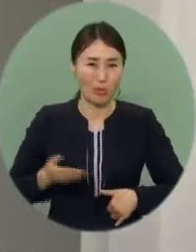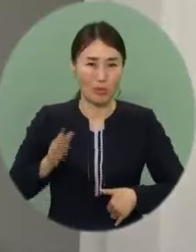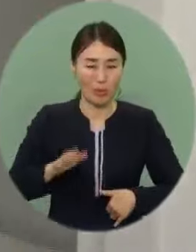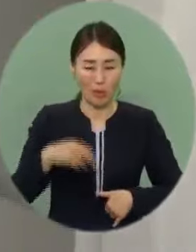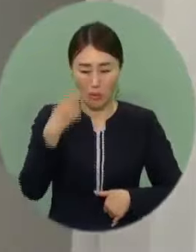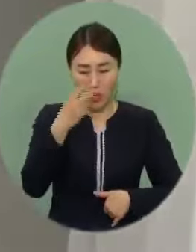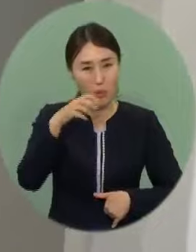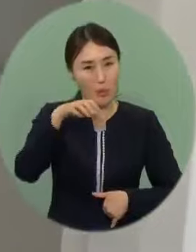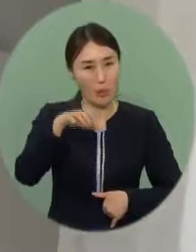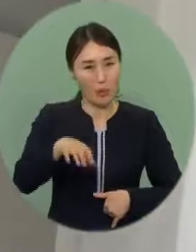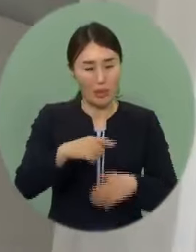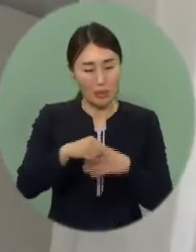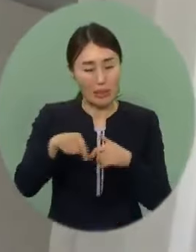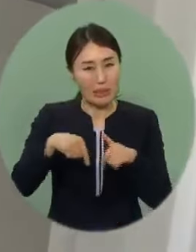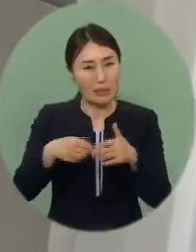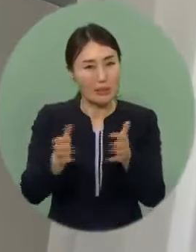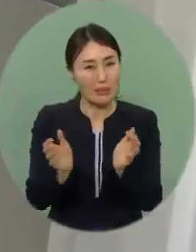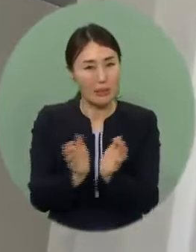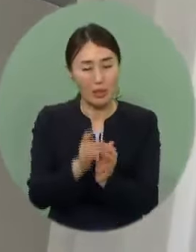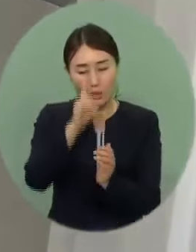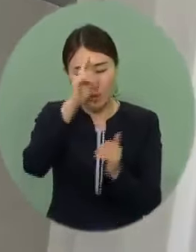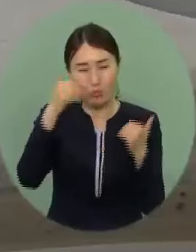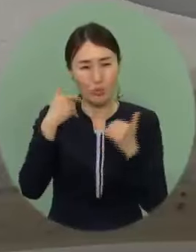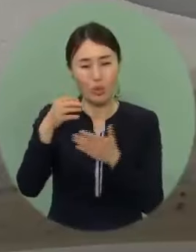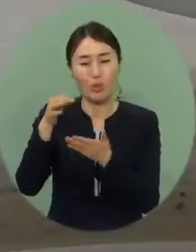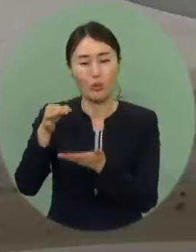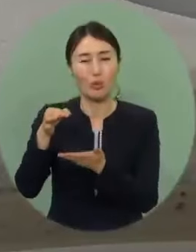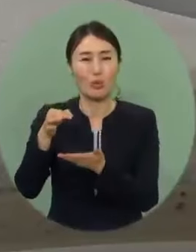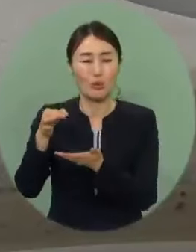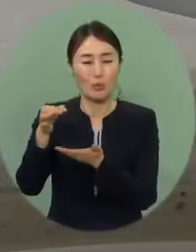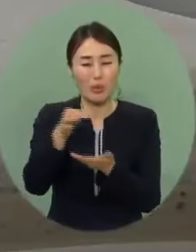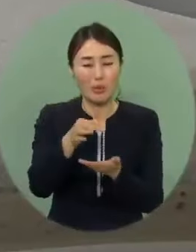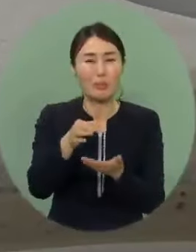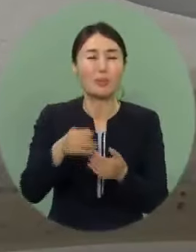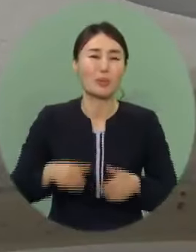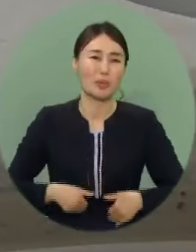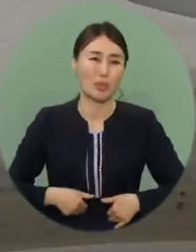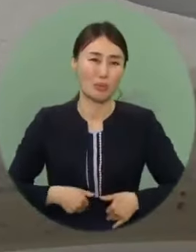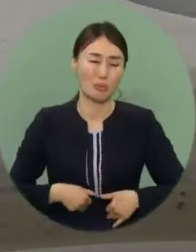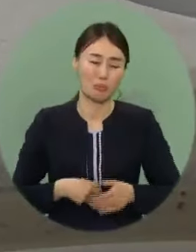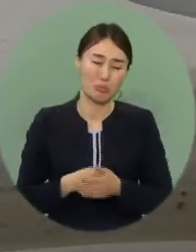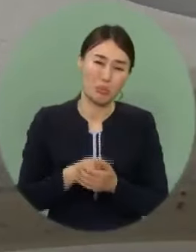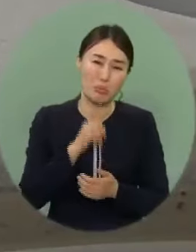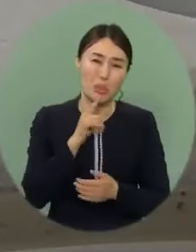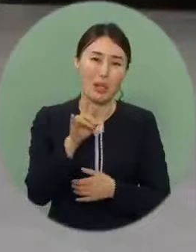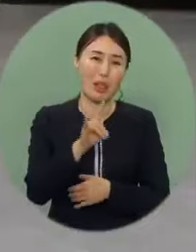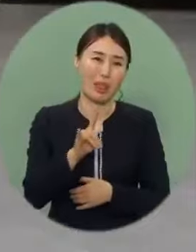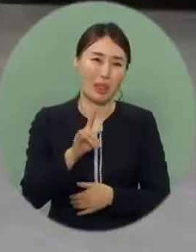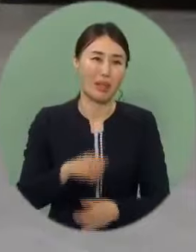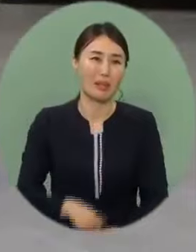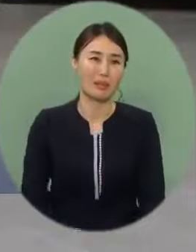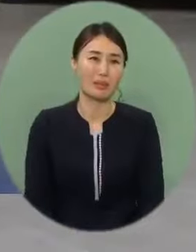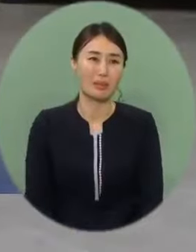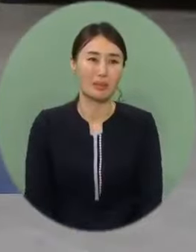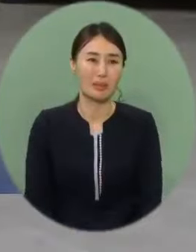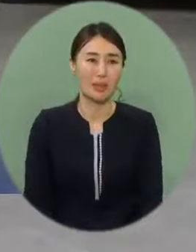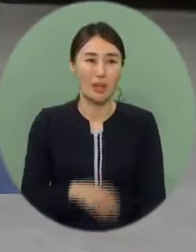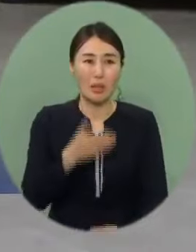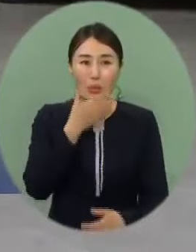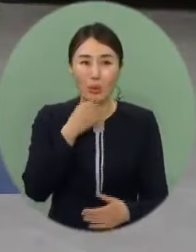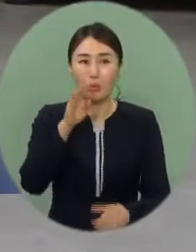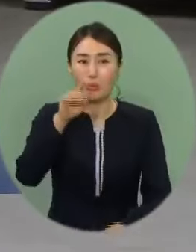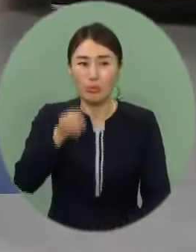관리주체인 지자체 일부는 정부 지원이 필요하다며 보안책을 만드는 정도입니다 이제 저희도 복지부에